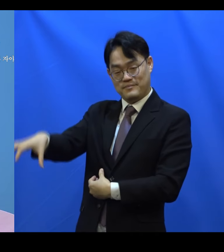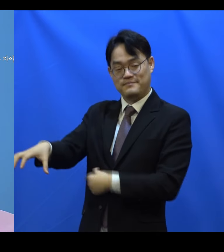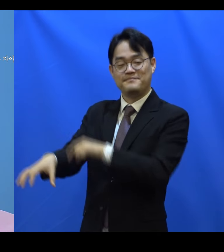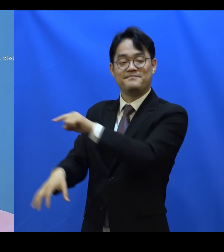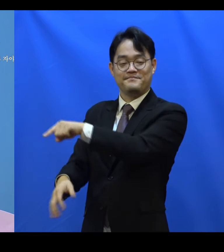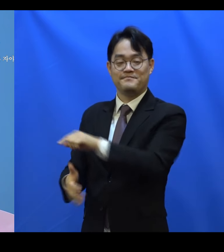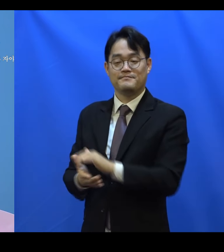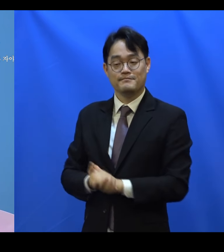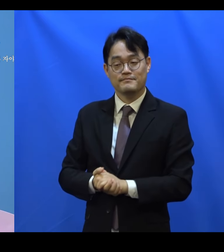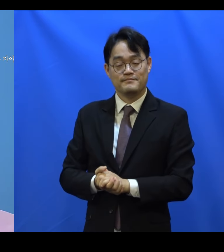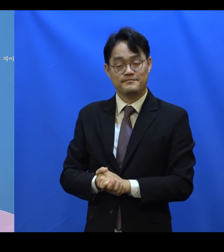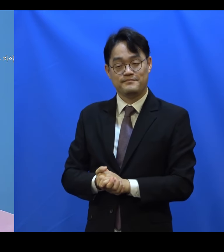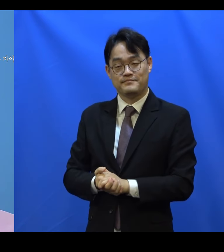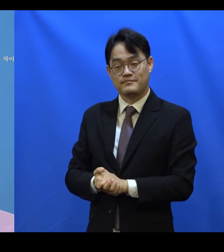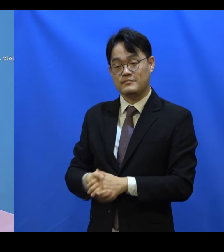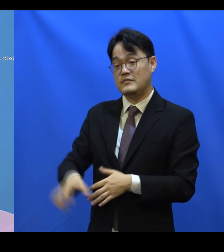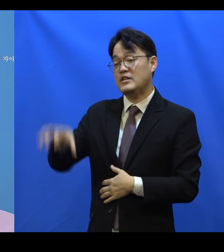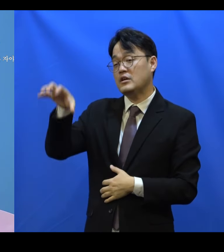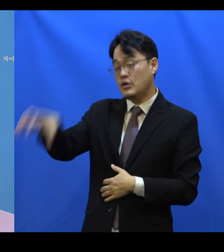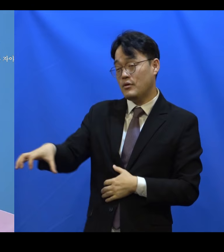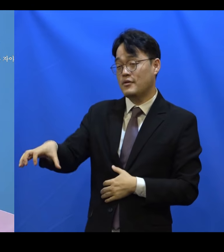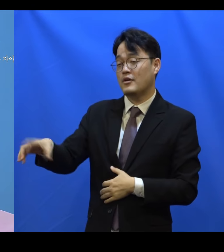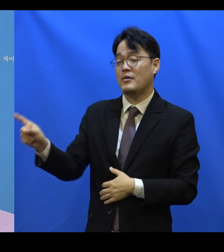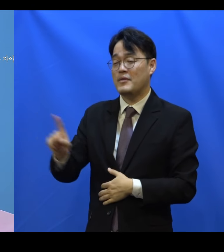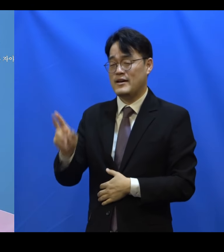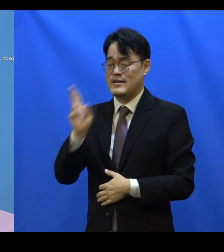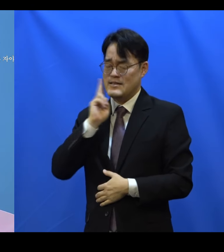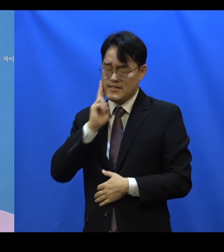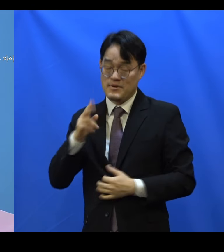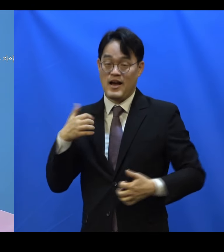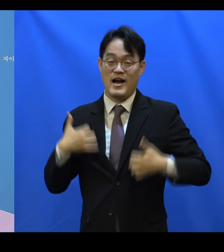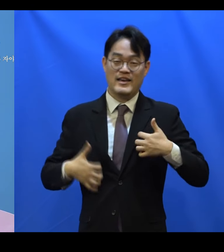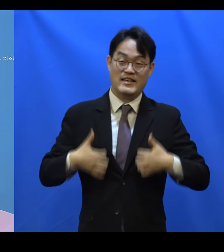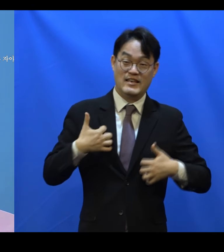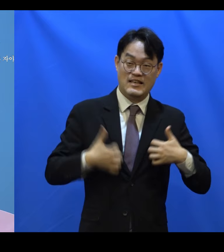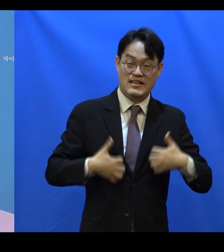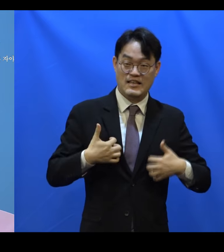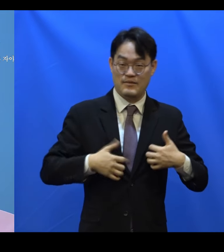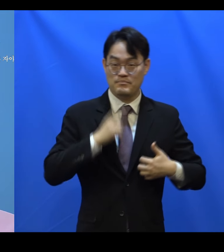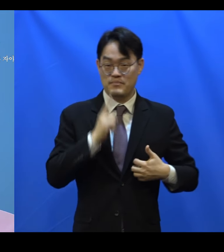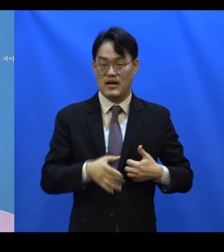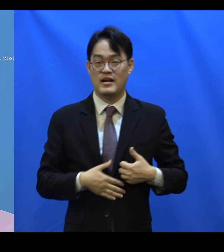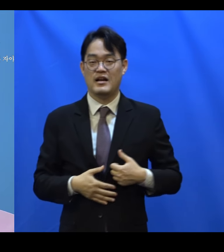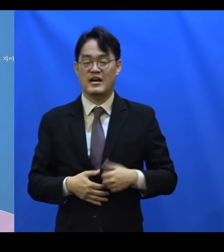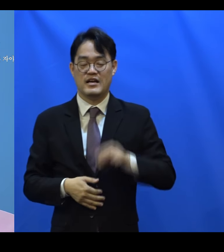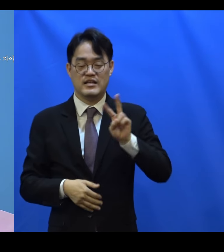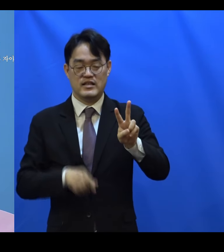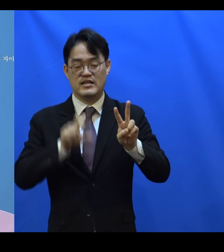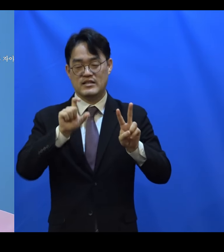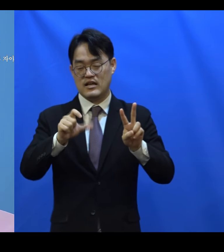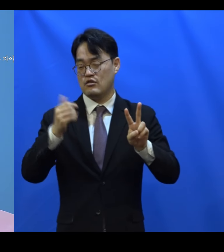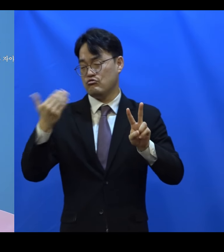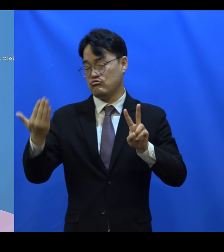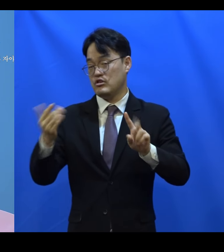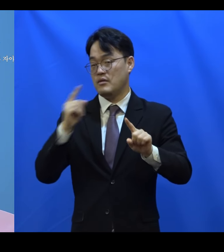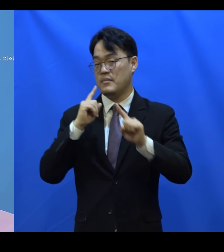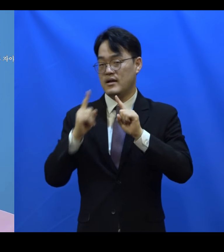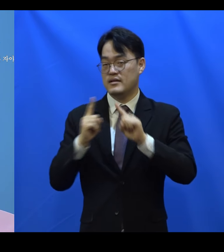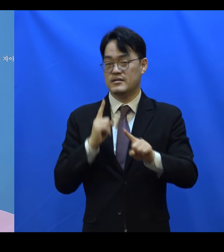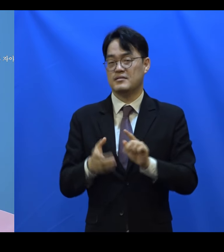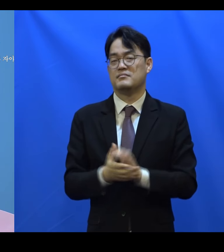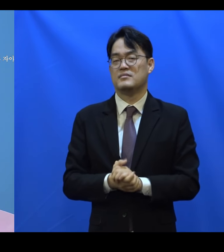그게 뭐예요? 그 그늘 아래서 우리는 심히 기뻐하도다 그랬잖아요. 여기에 표현 보십시오. 여러분, 구절 한 구절이 넘어갈 수